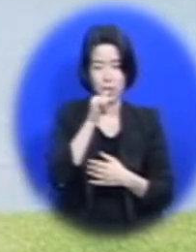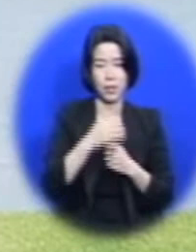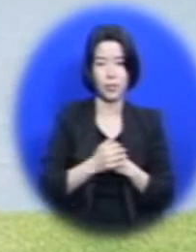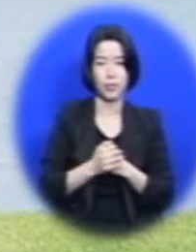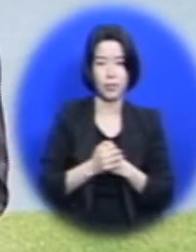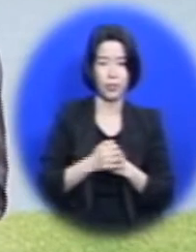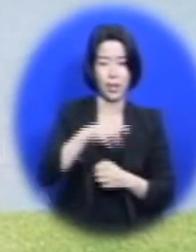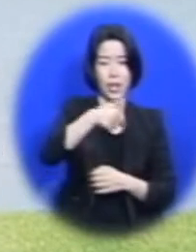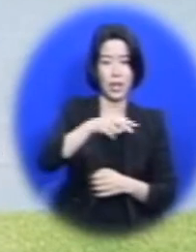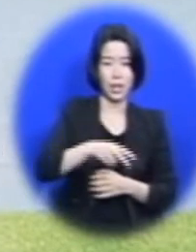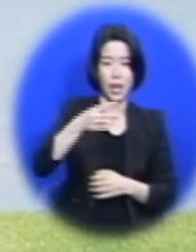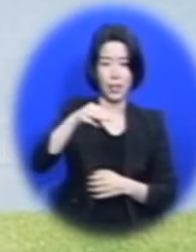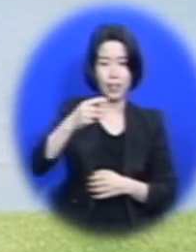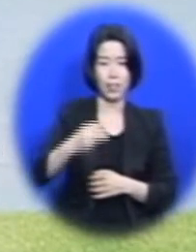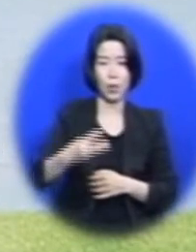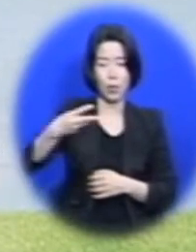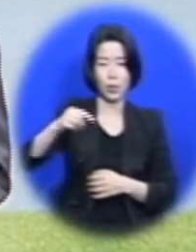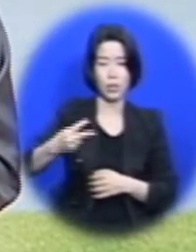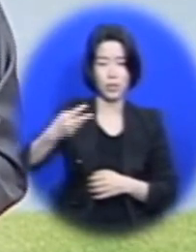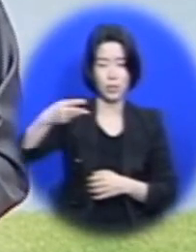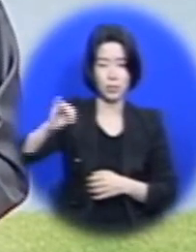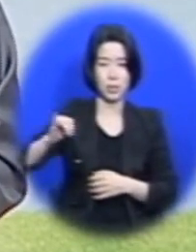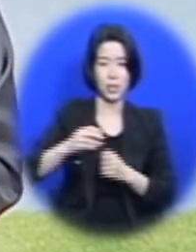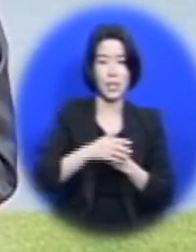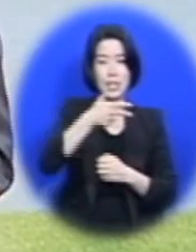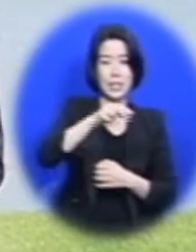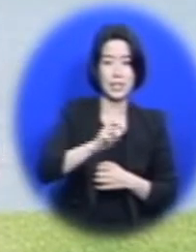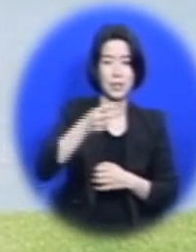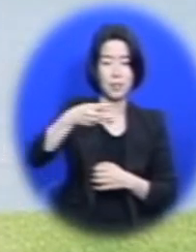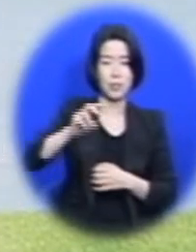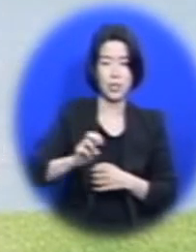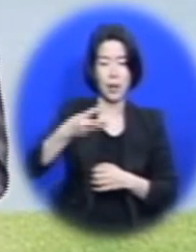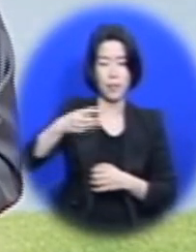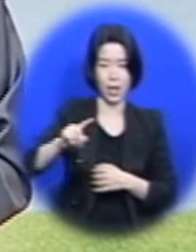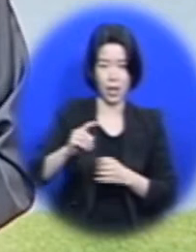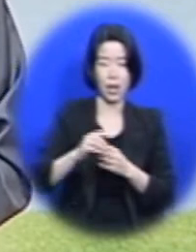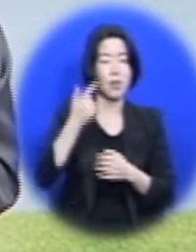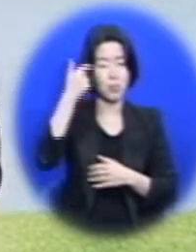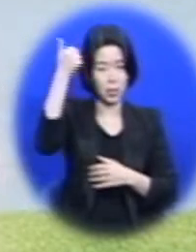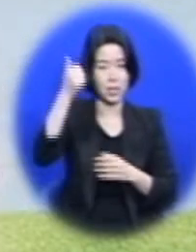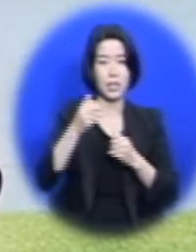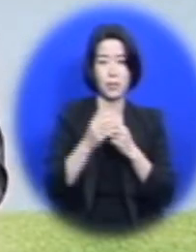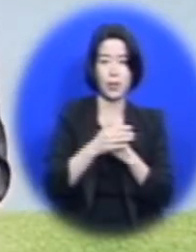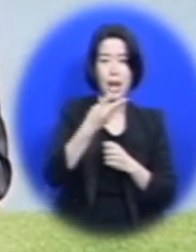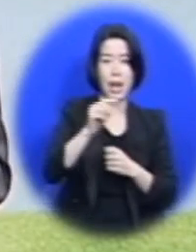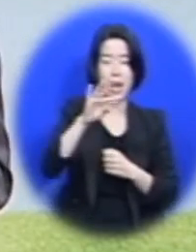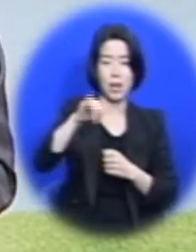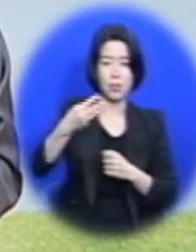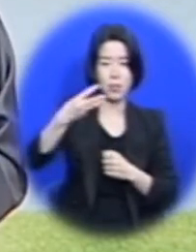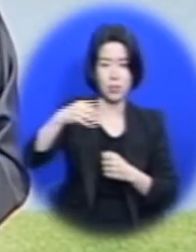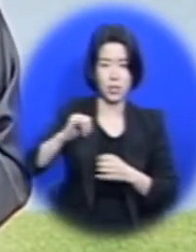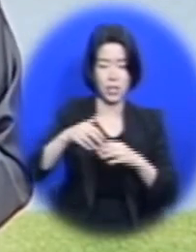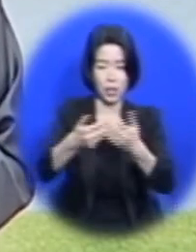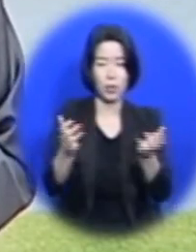God told me라고 하는 책을 쓴 짐 삼나 목사님, 라브리 공동체를 설립한 프란시스 쉐퍼 목사님에